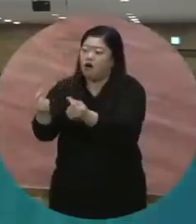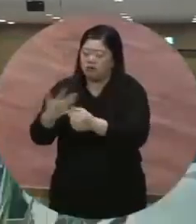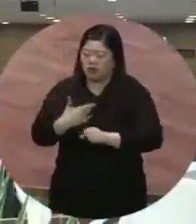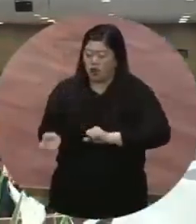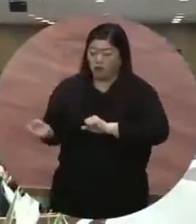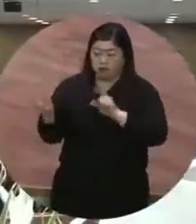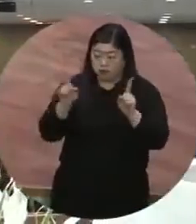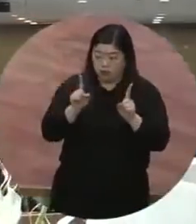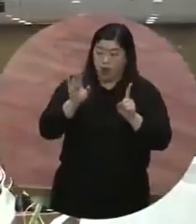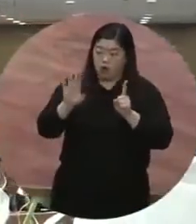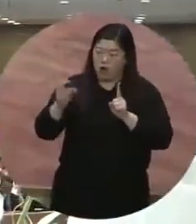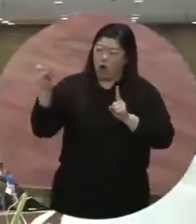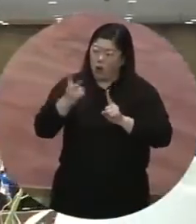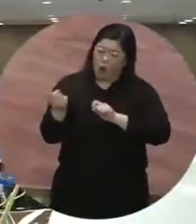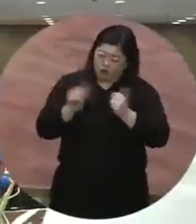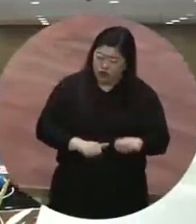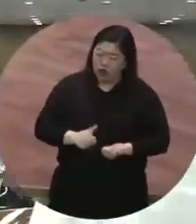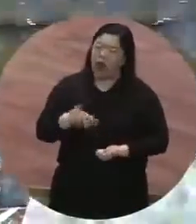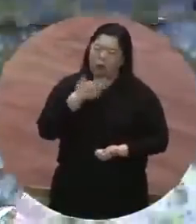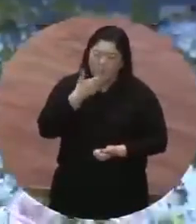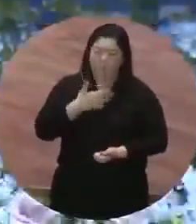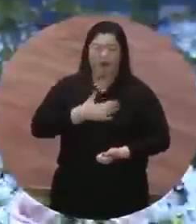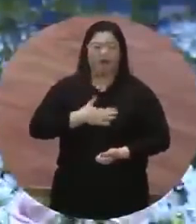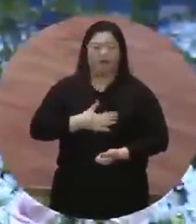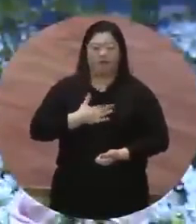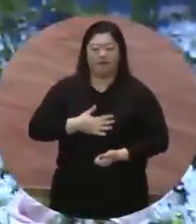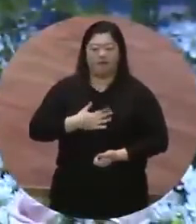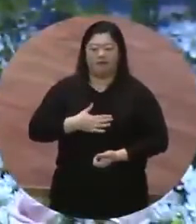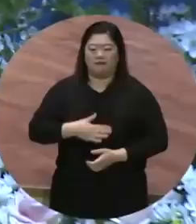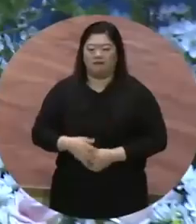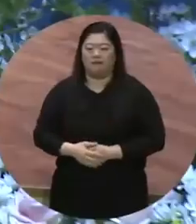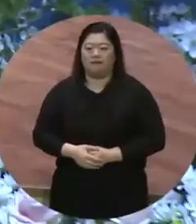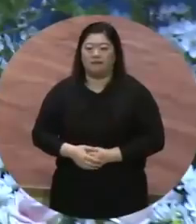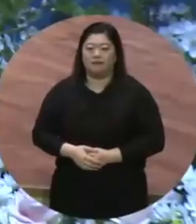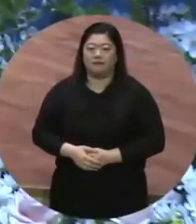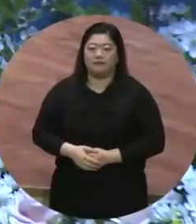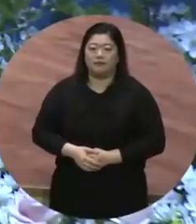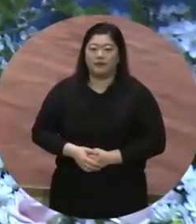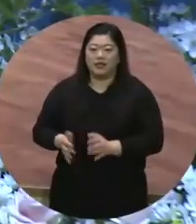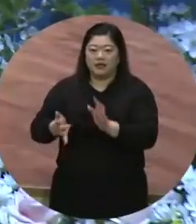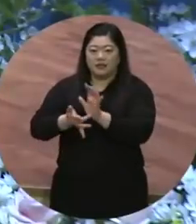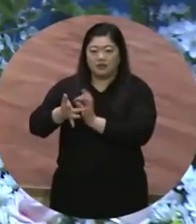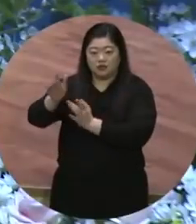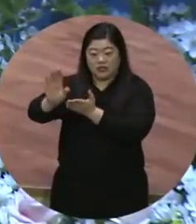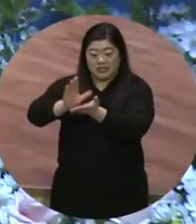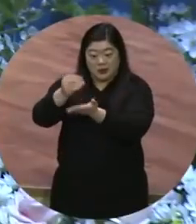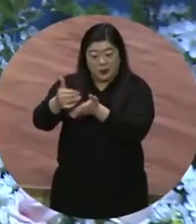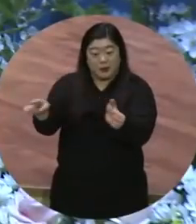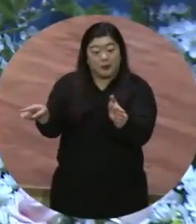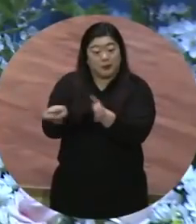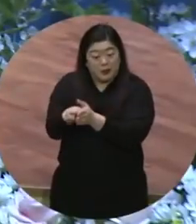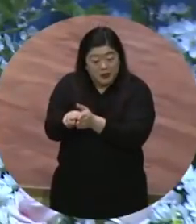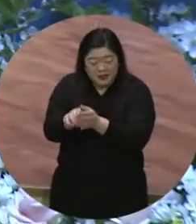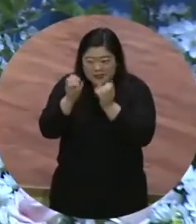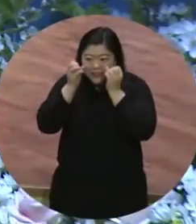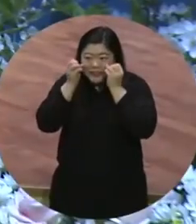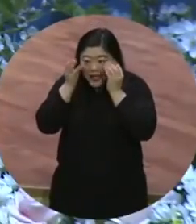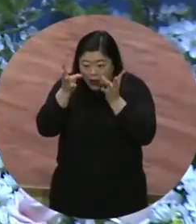사도 바울은 우리가 그리스도 예수 안에서 새로운 피조물 된